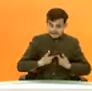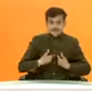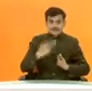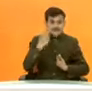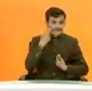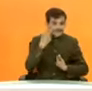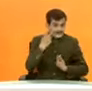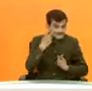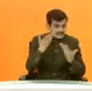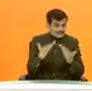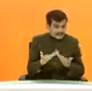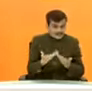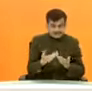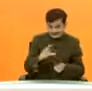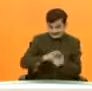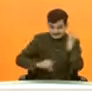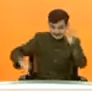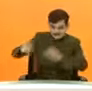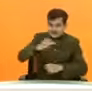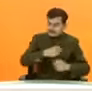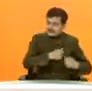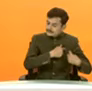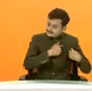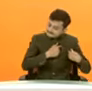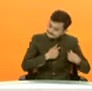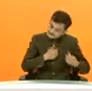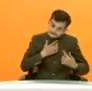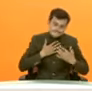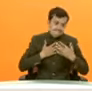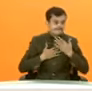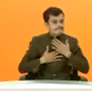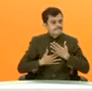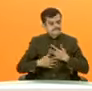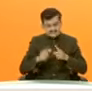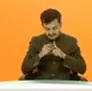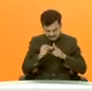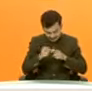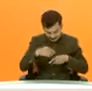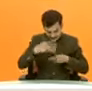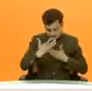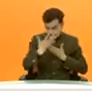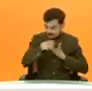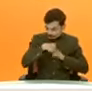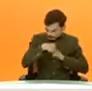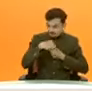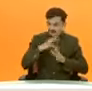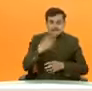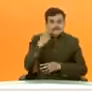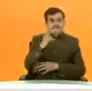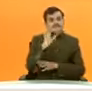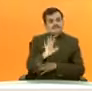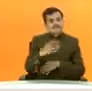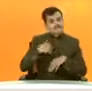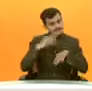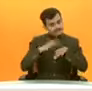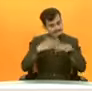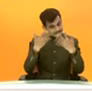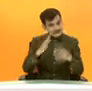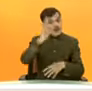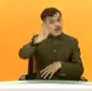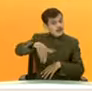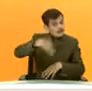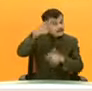से वैज्ञानिकों के धैर्य और कुछ कर गुजरने का जज्बा भी देख रहा था। और कुछ साल